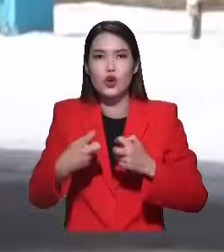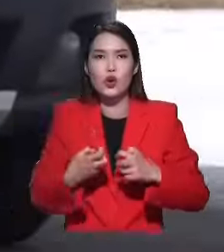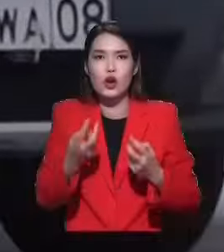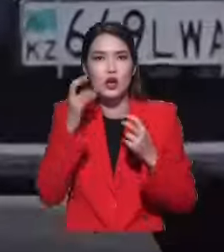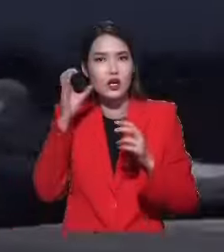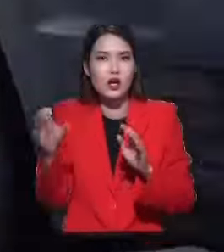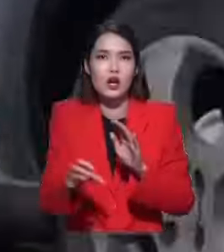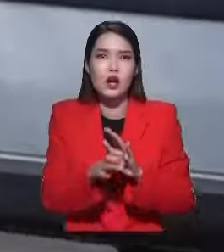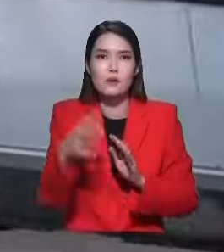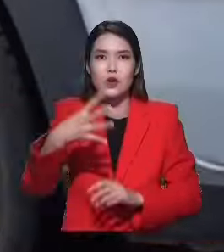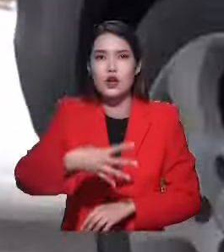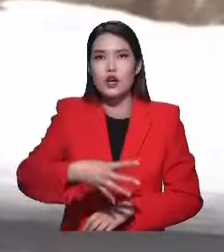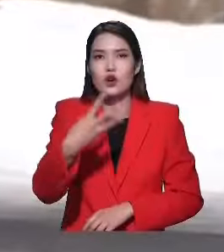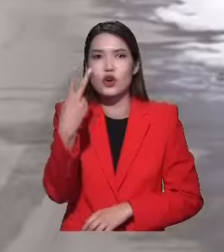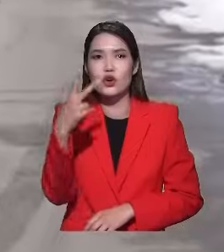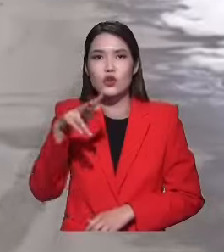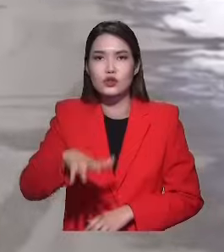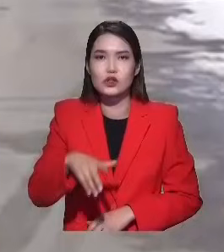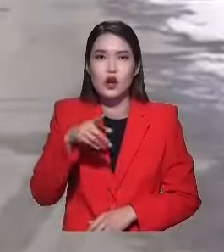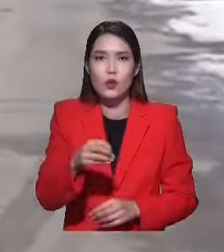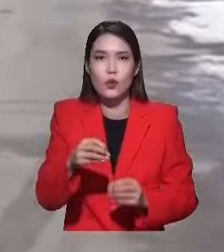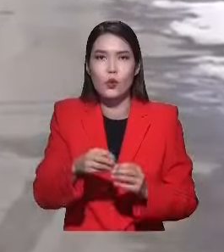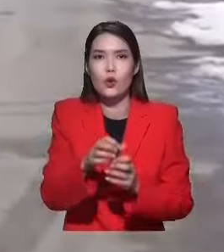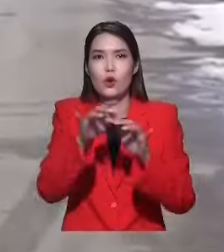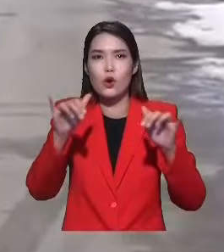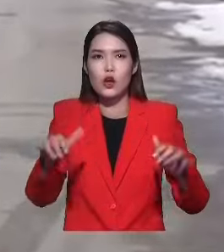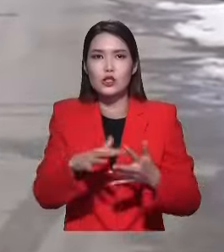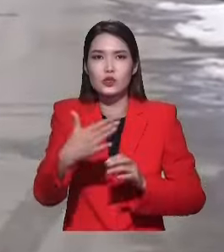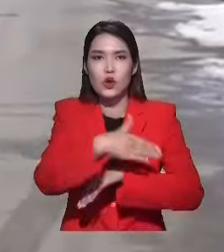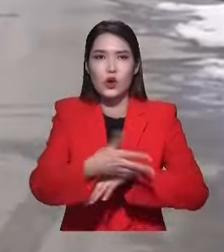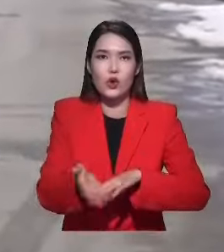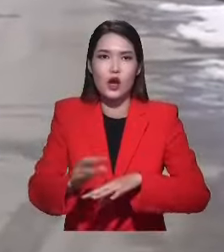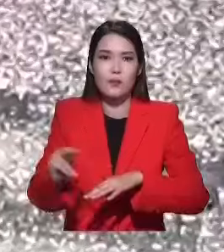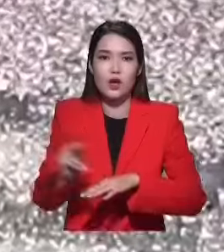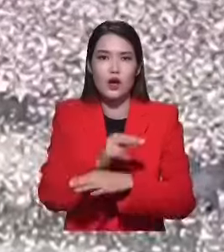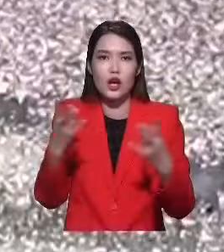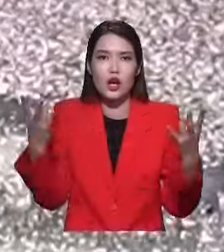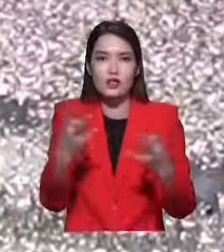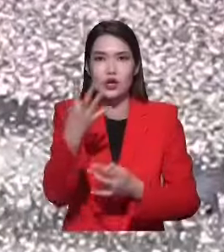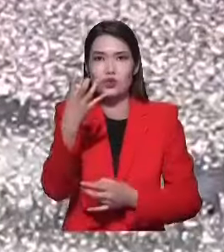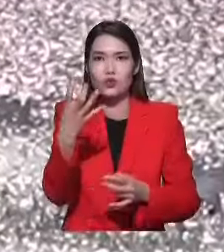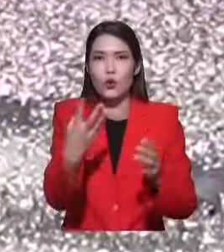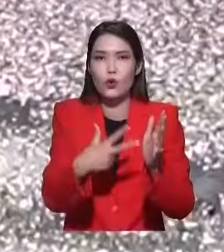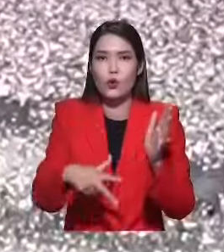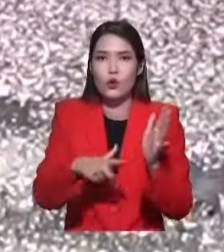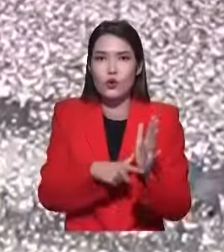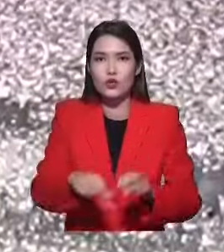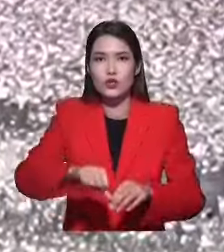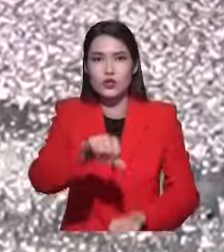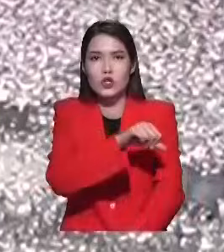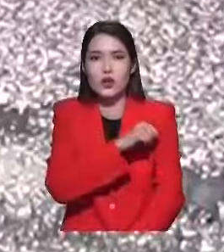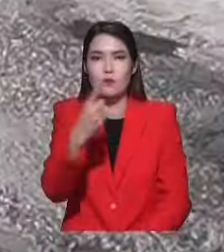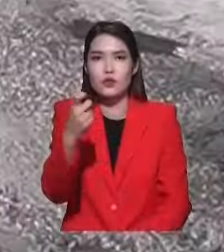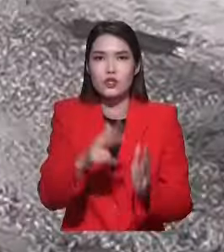Ауданда 43 елді мекен болса, оның 10-нан астам ауылындағы көшелер күрделі жөндеуді қажет етеді. 437 шақырым жолдың